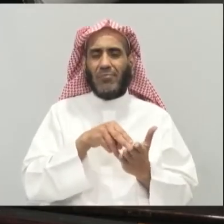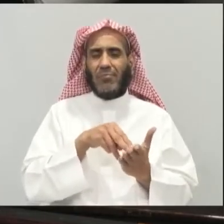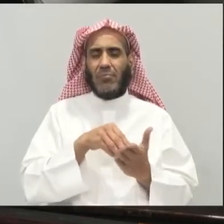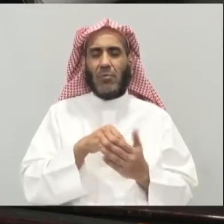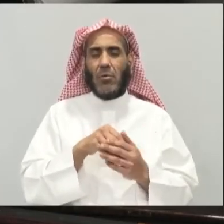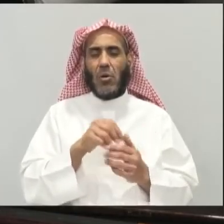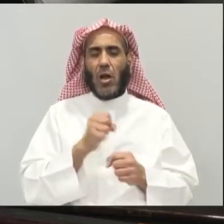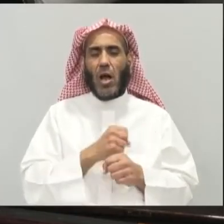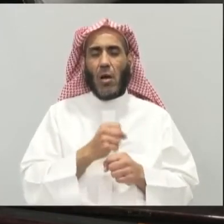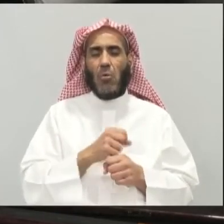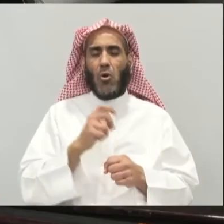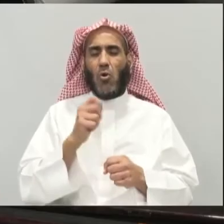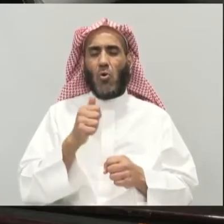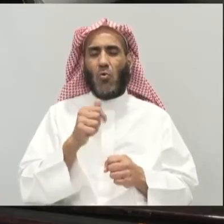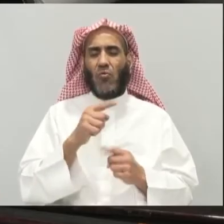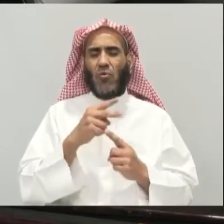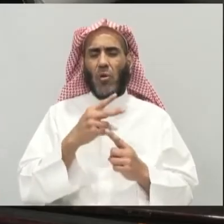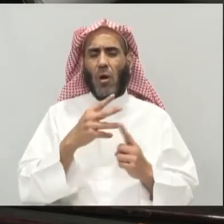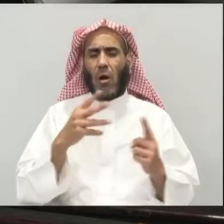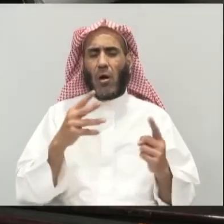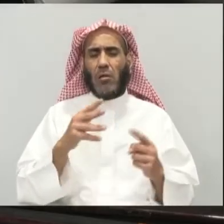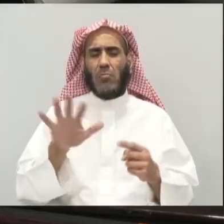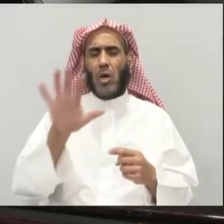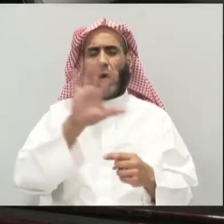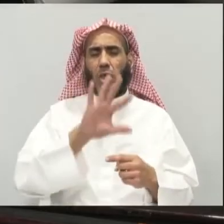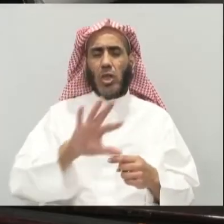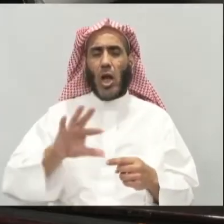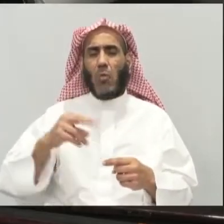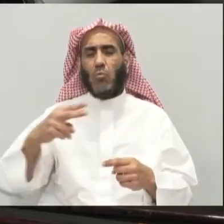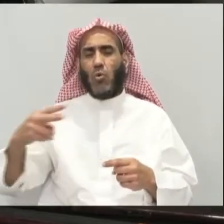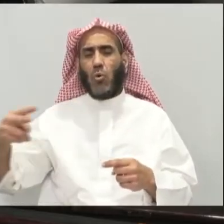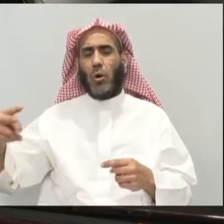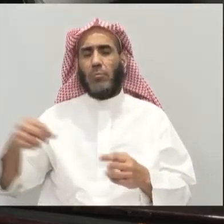ممكن نعمل حروفيات باشكال متنوعه